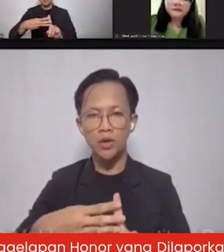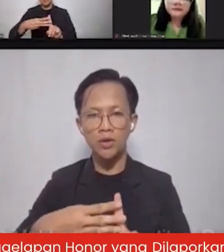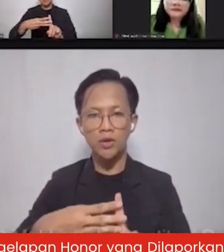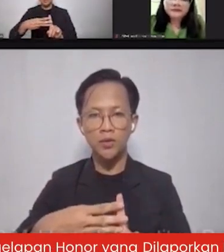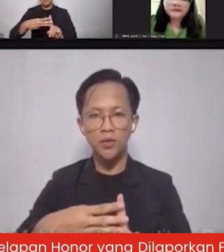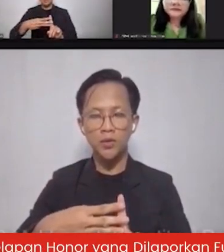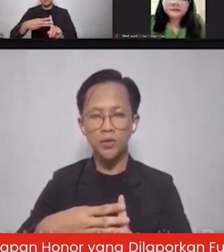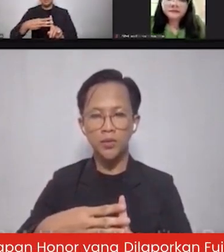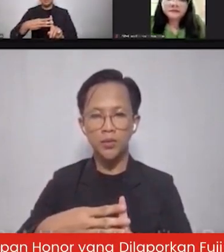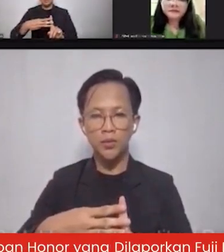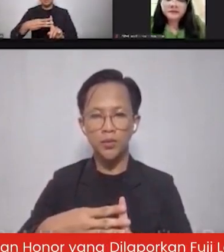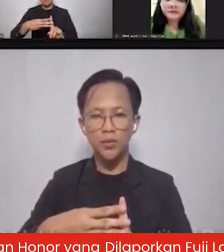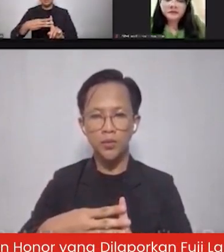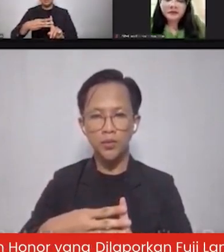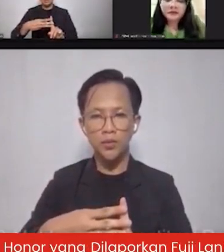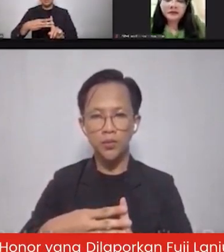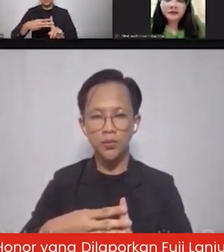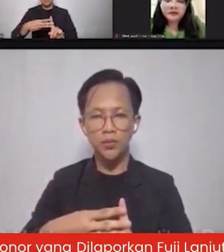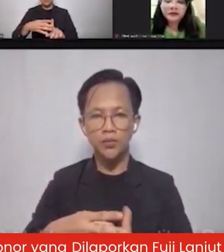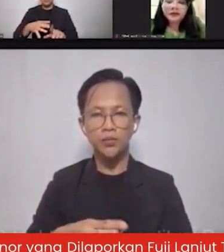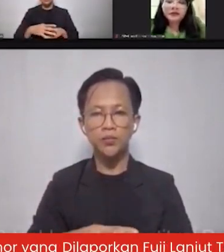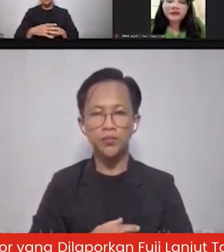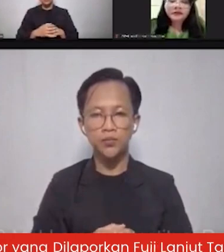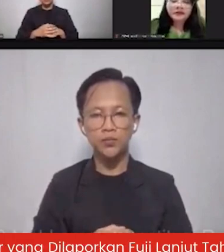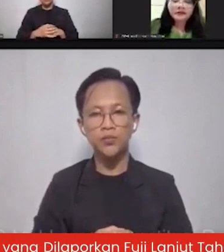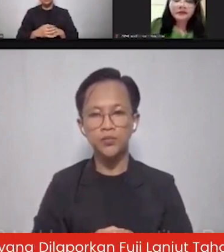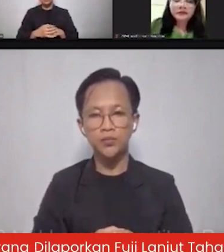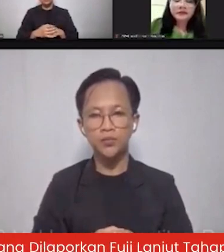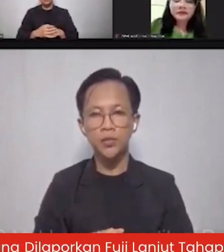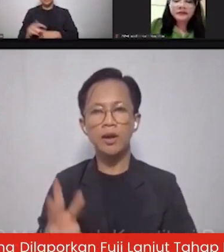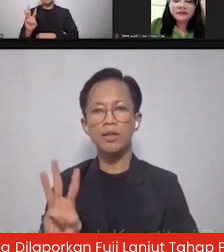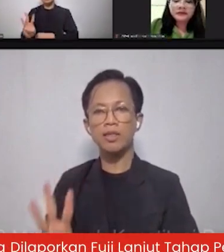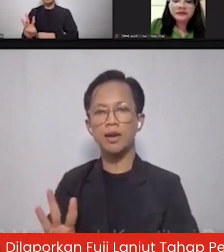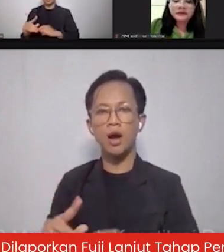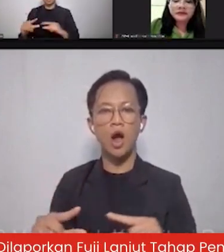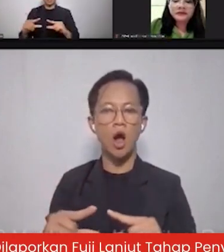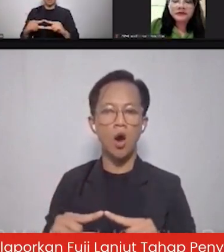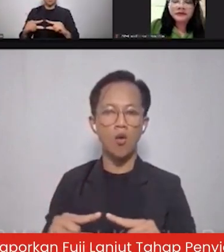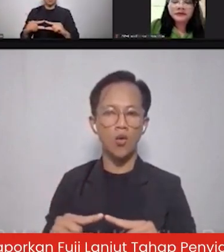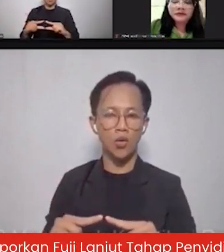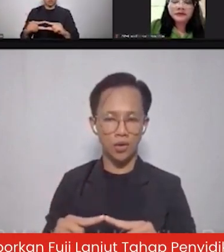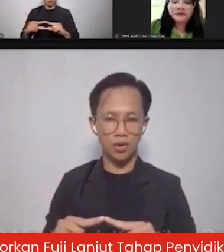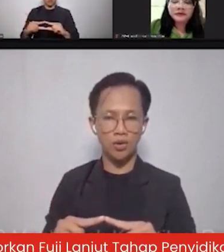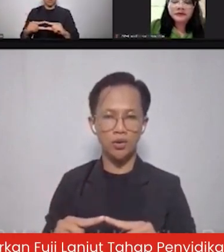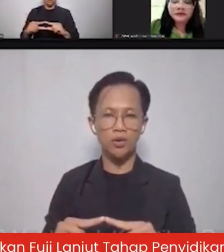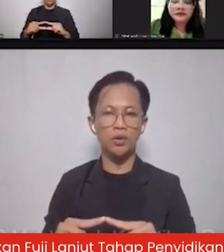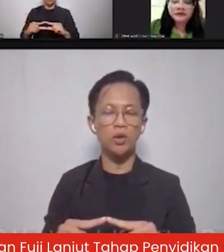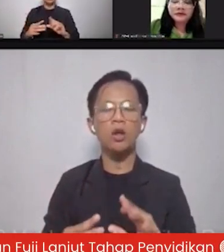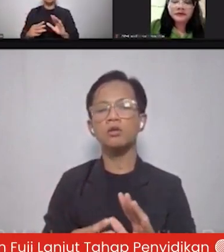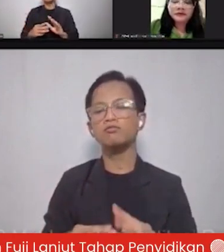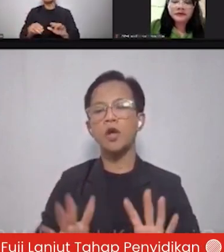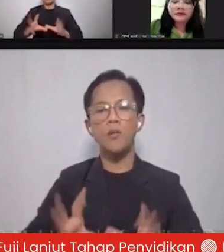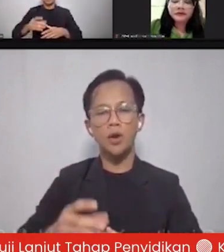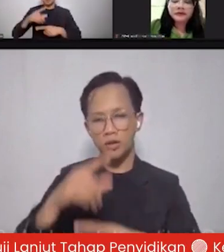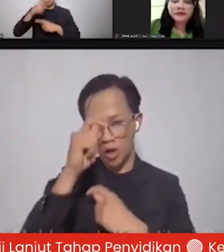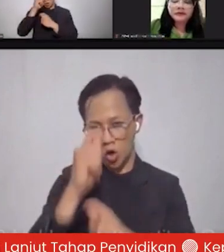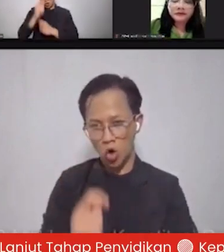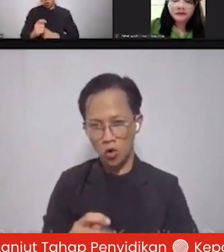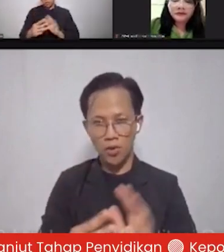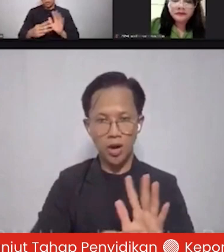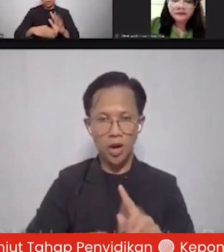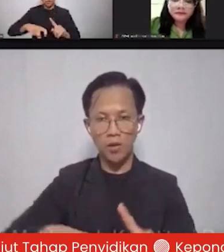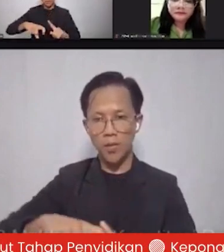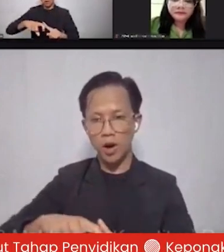1733 waktu indonesia barat oleh tiga anggota Majelis kehormatan mahkamah konstitusi yaitu